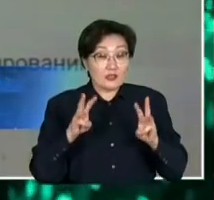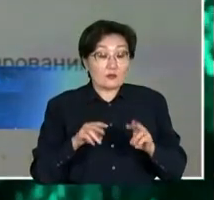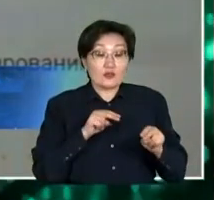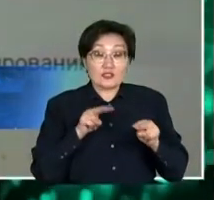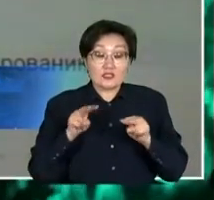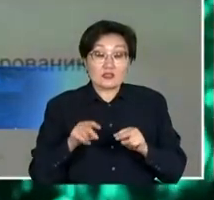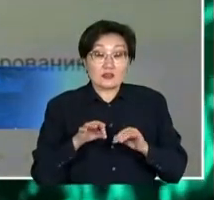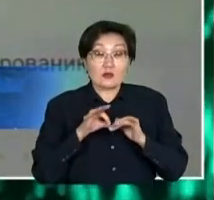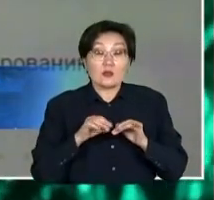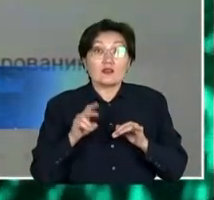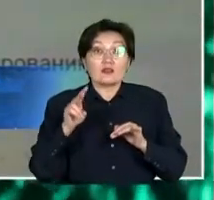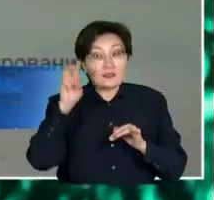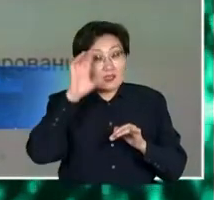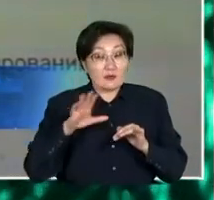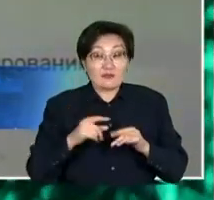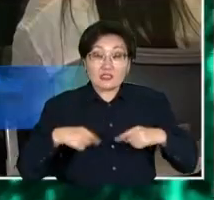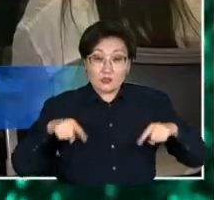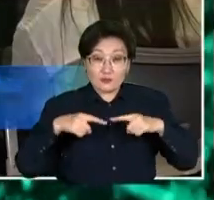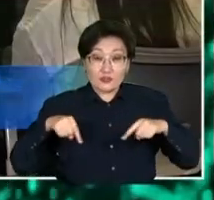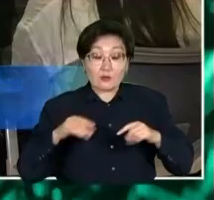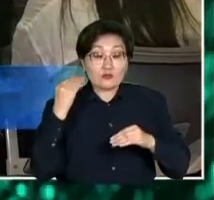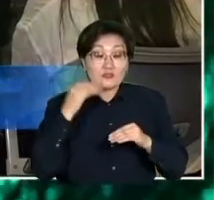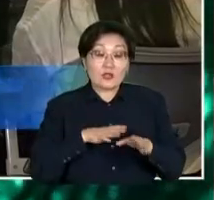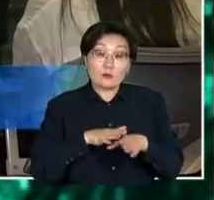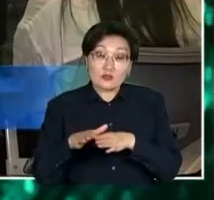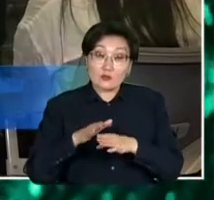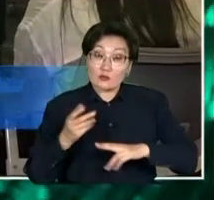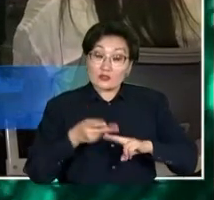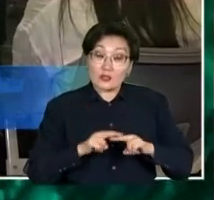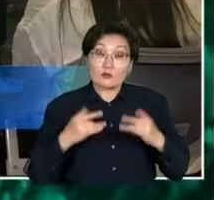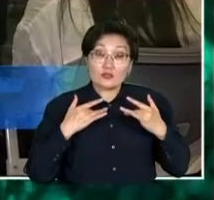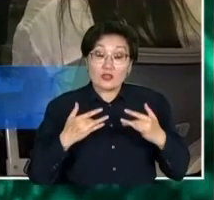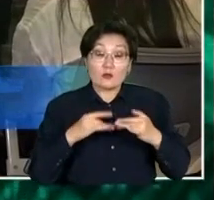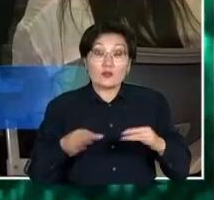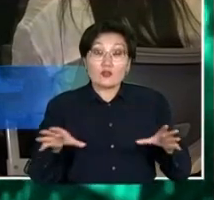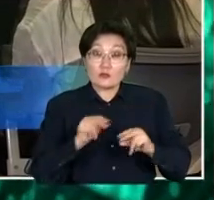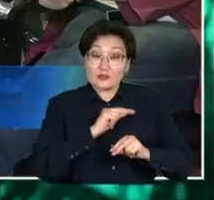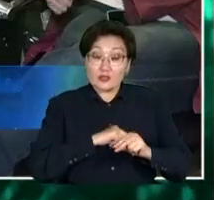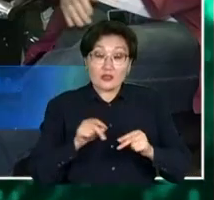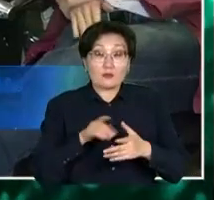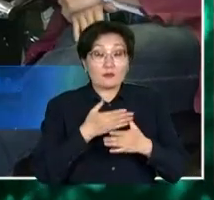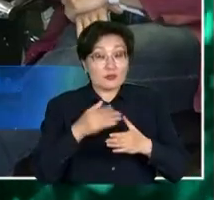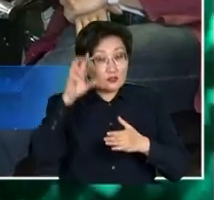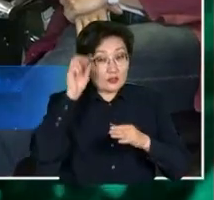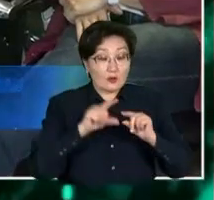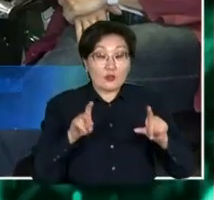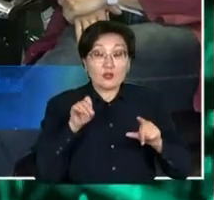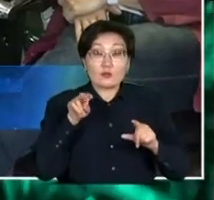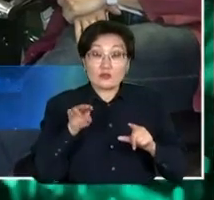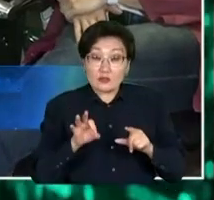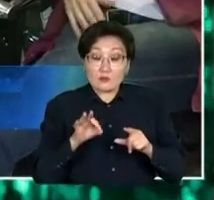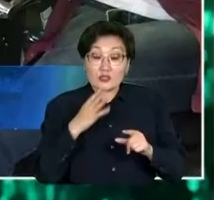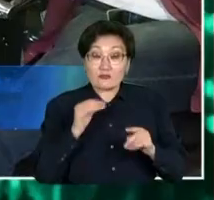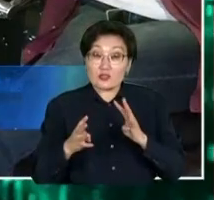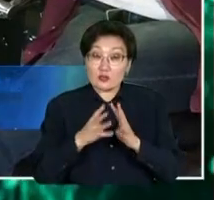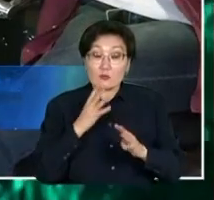надзора за неправительственными организациями, эффективная реализация которой требует сотрудничества между госструктурами и НПО, что, в свою